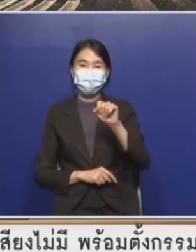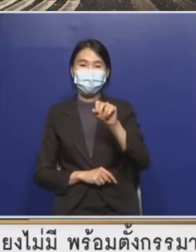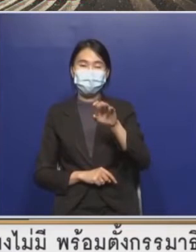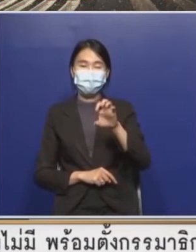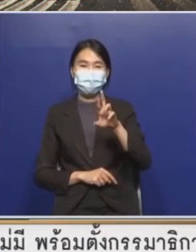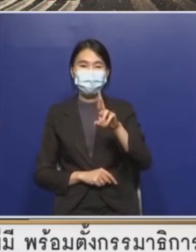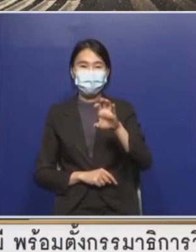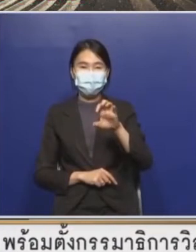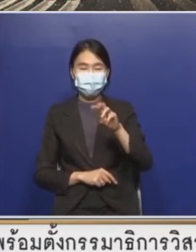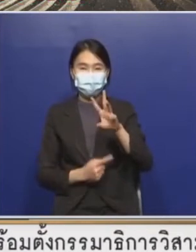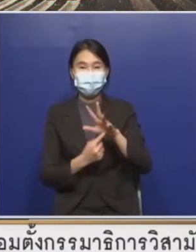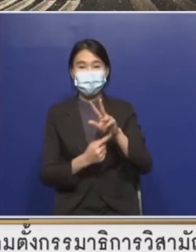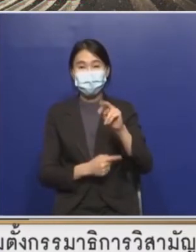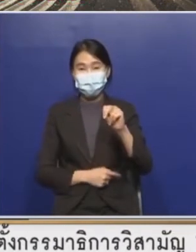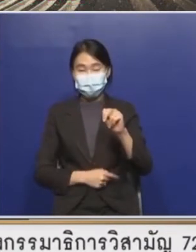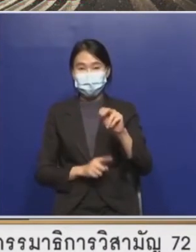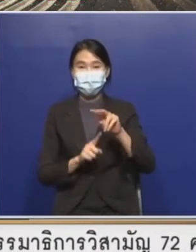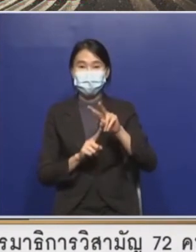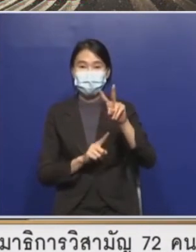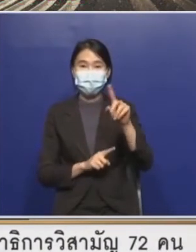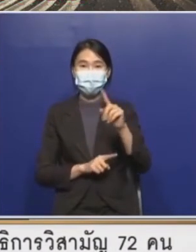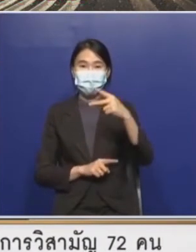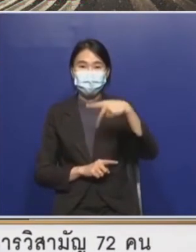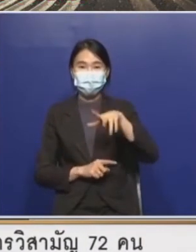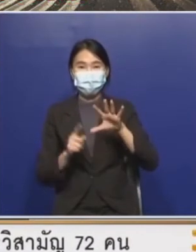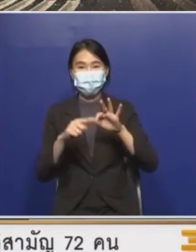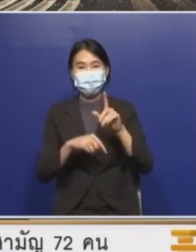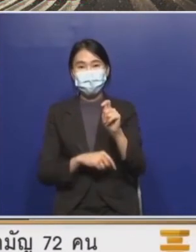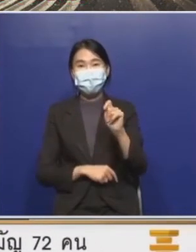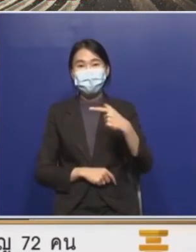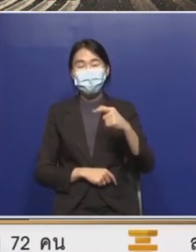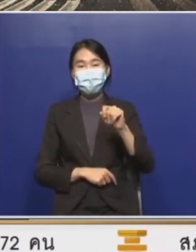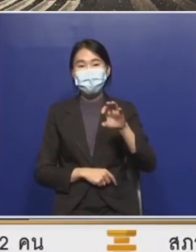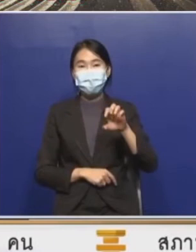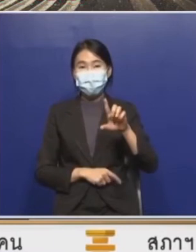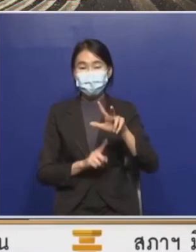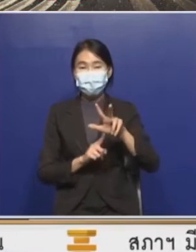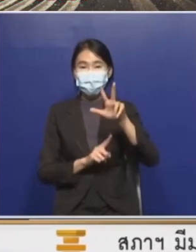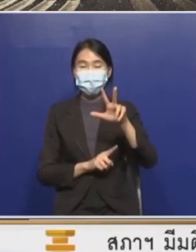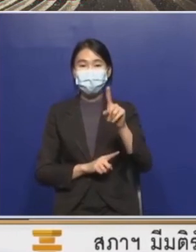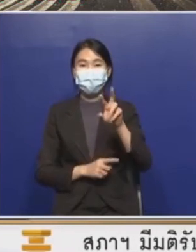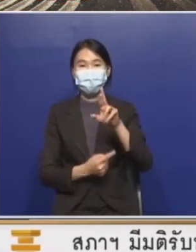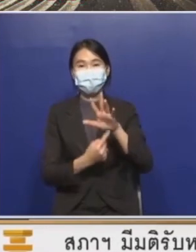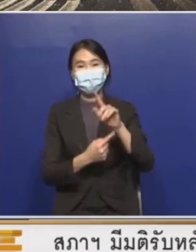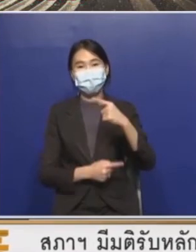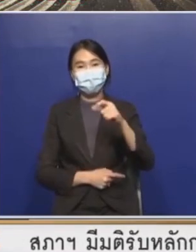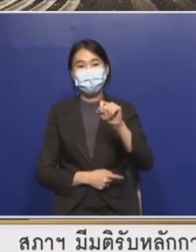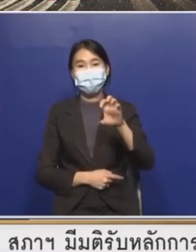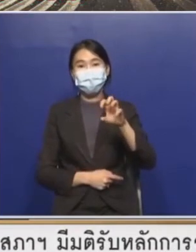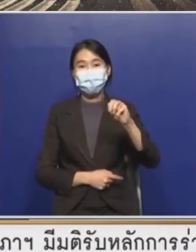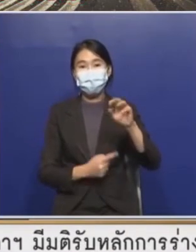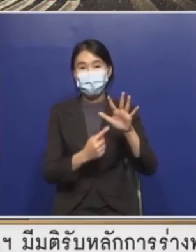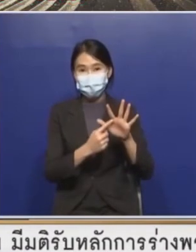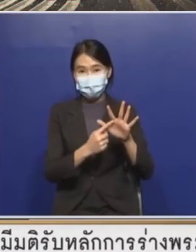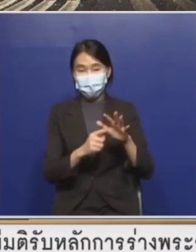ศจากศัตรู 2. ท่านผ่องศรีธาราภูมิ 3. ท่านรังสิมาลอดรัศมี